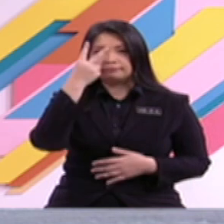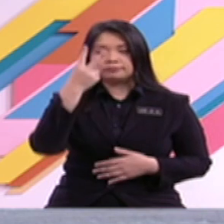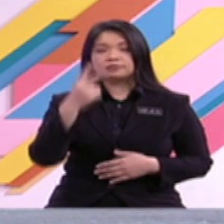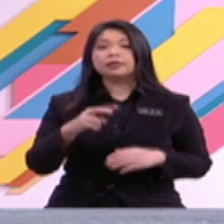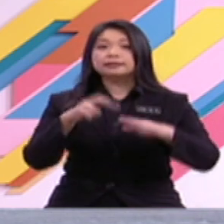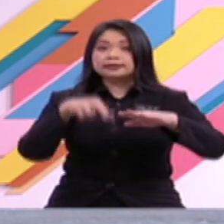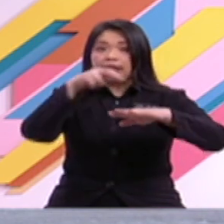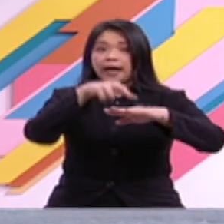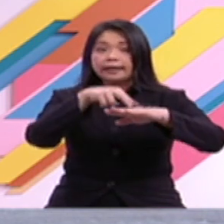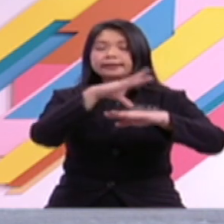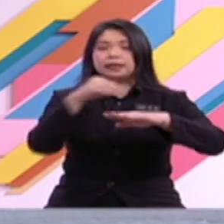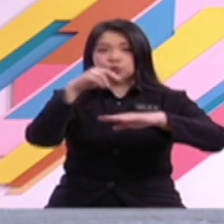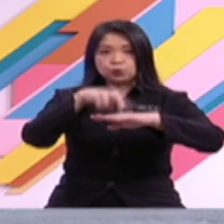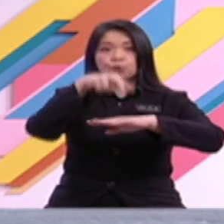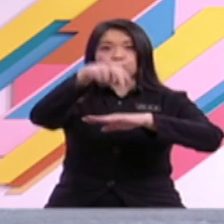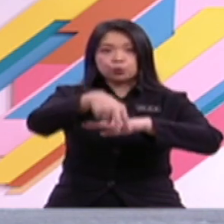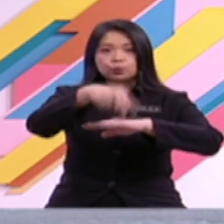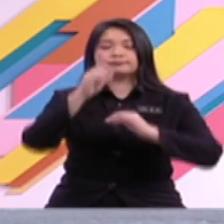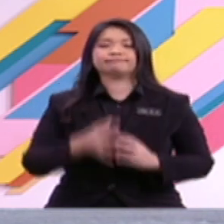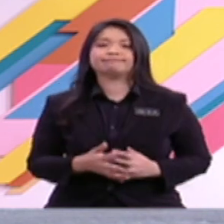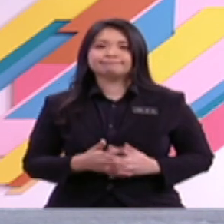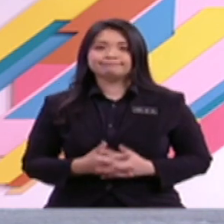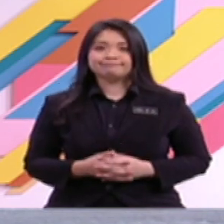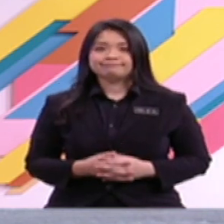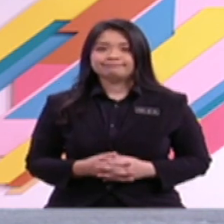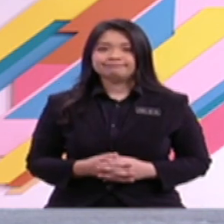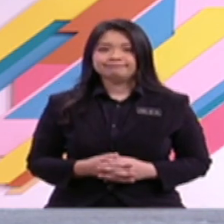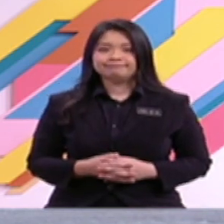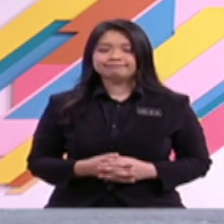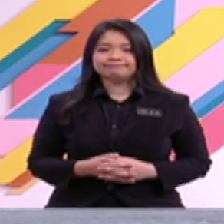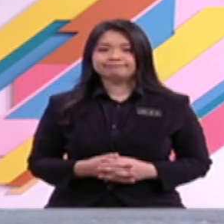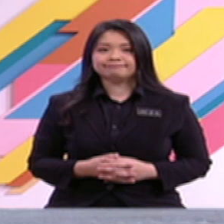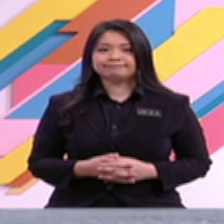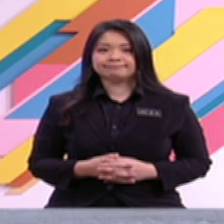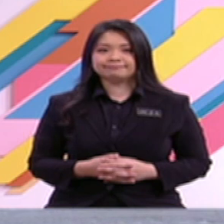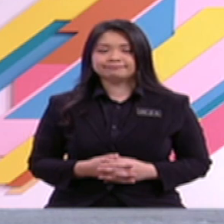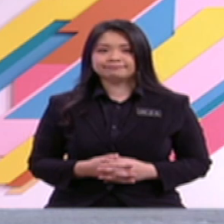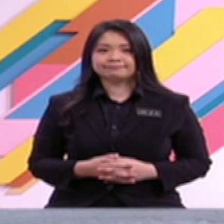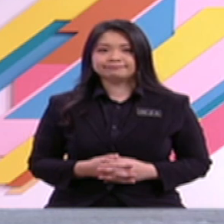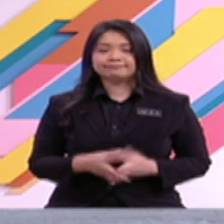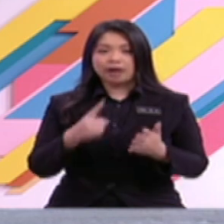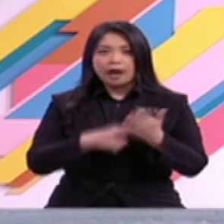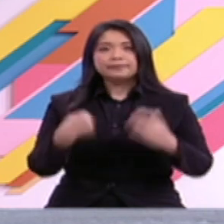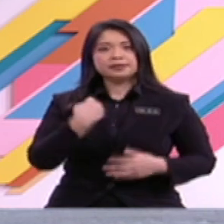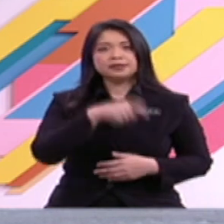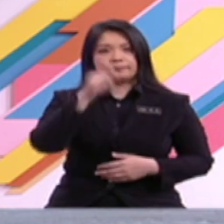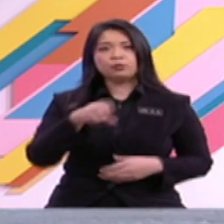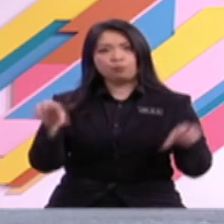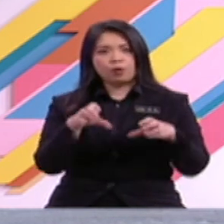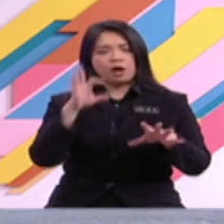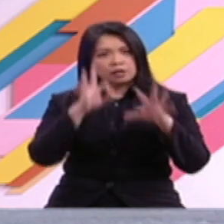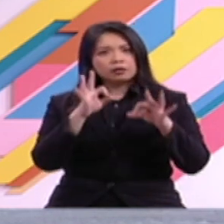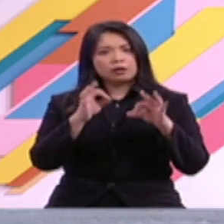Wina baik goal naik dan juga turun Ah Oke kita enak buat Dila pelaku